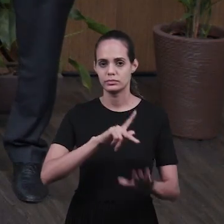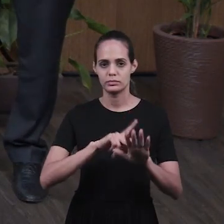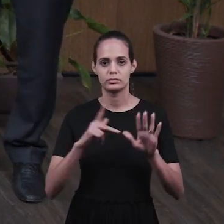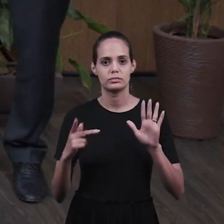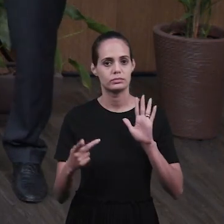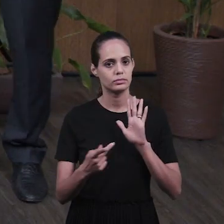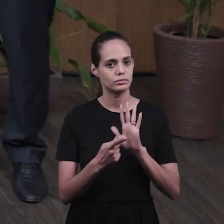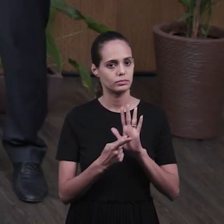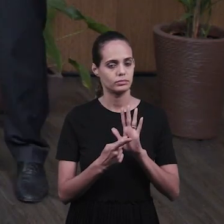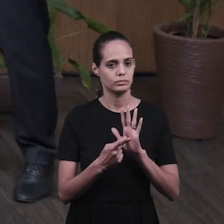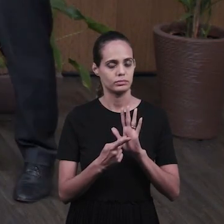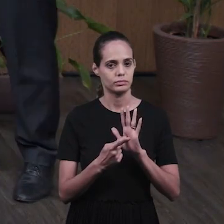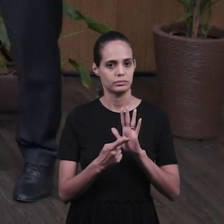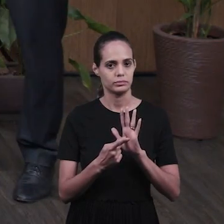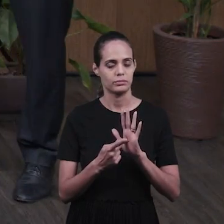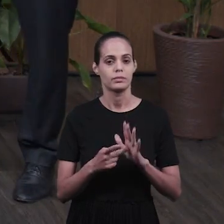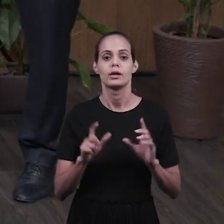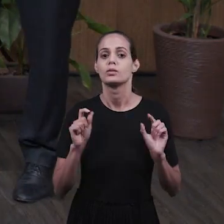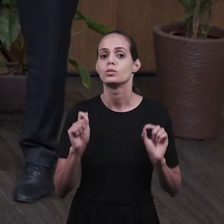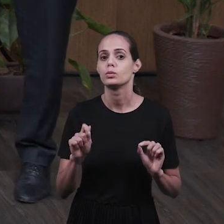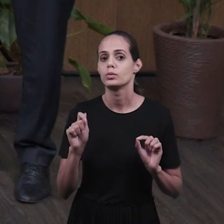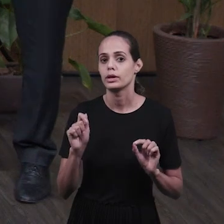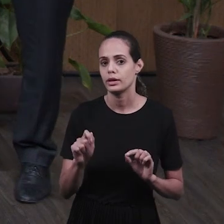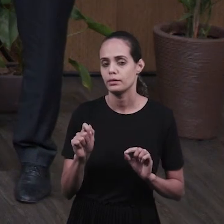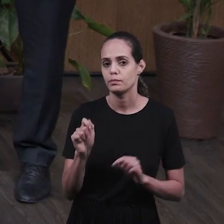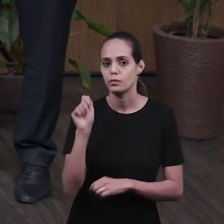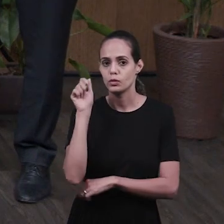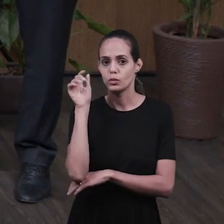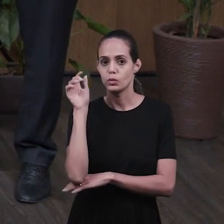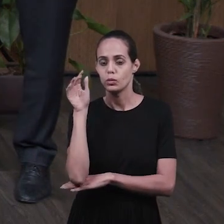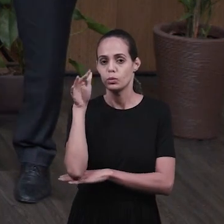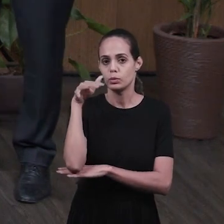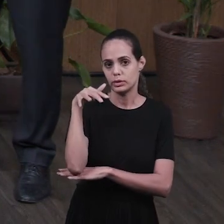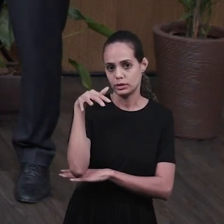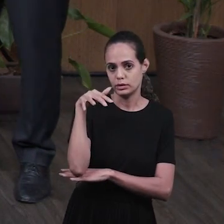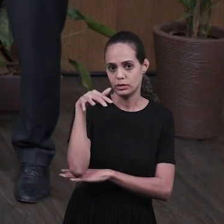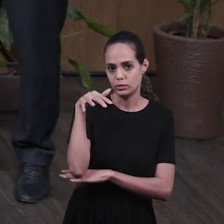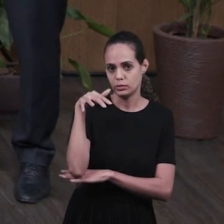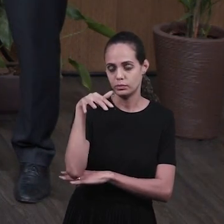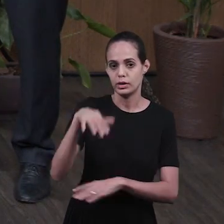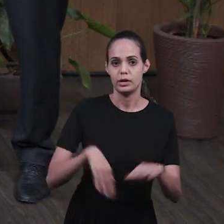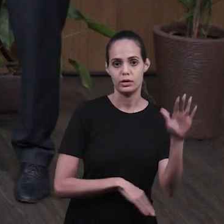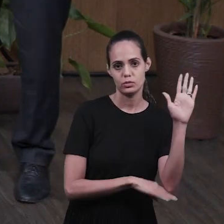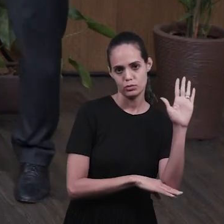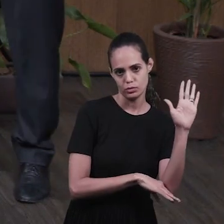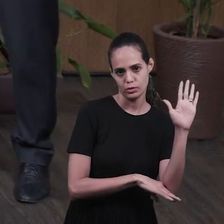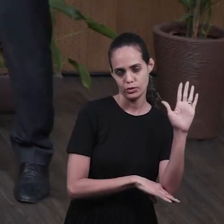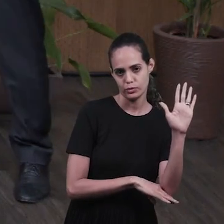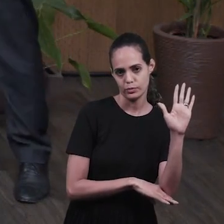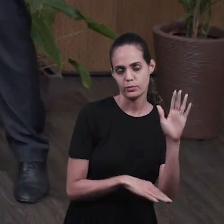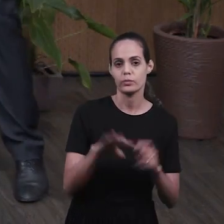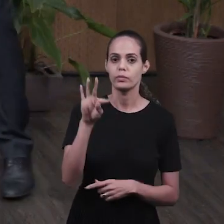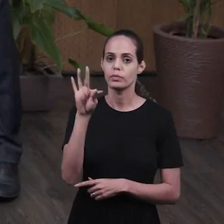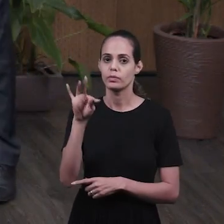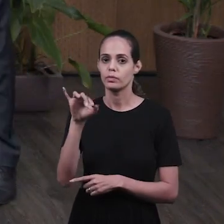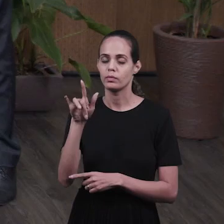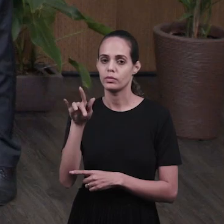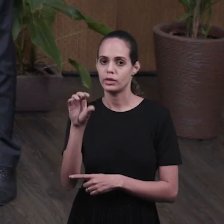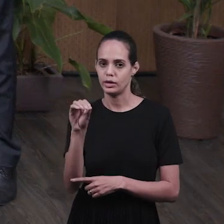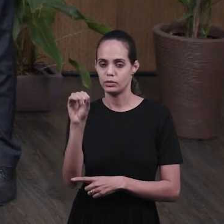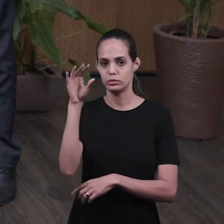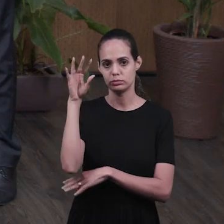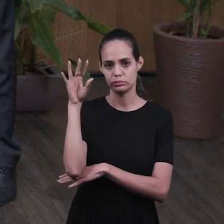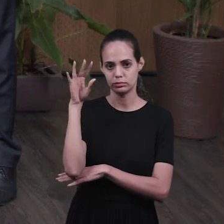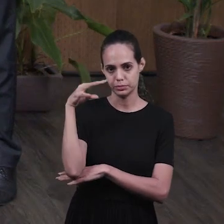comme dans la parole de blé et de livret, qui grandissent ensemble. Mais comme dit le